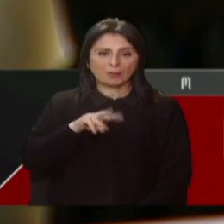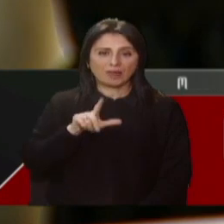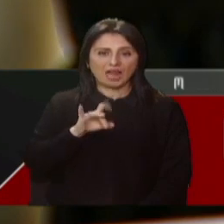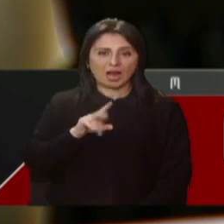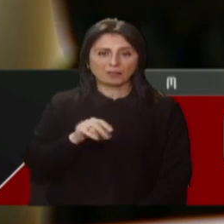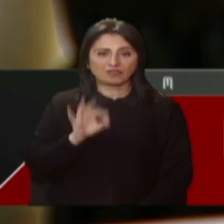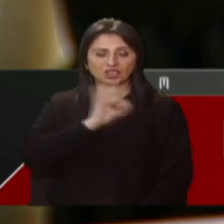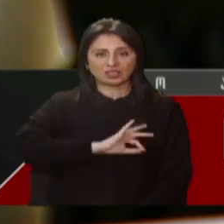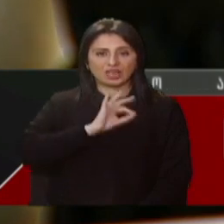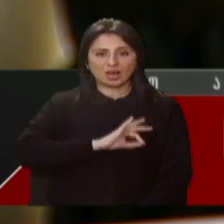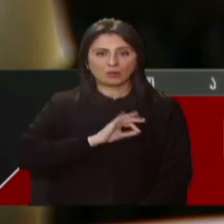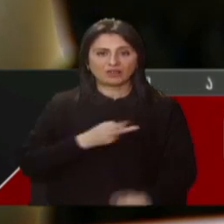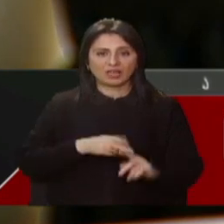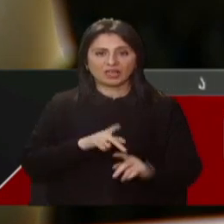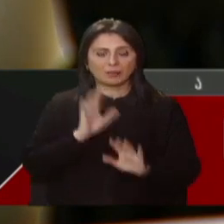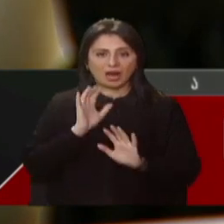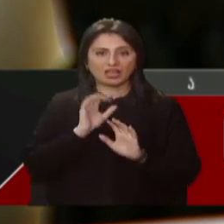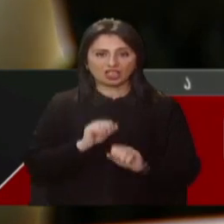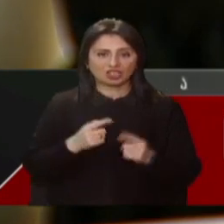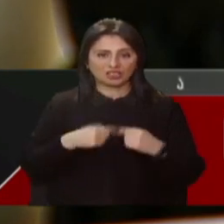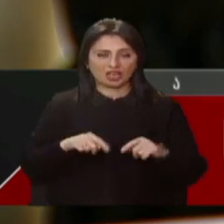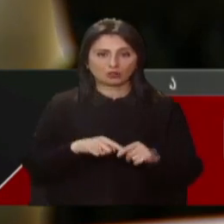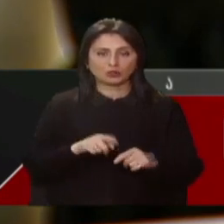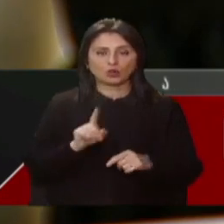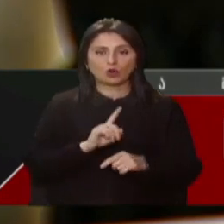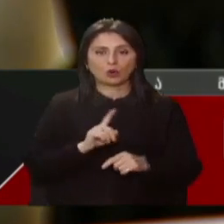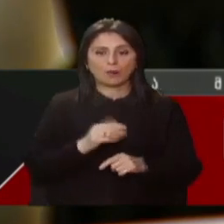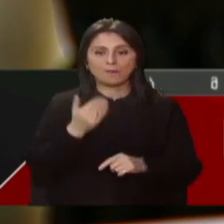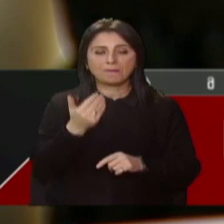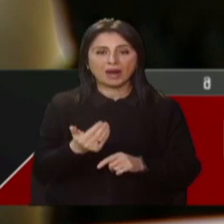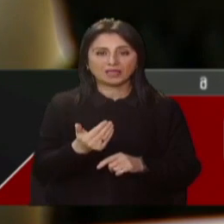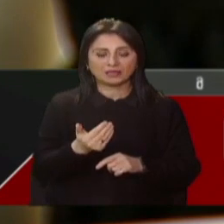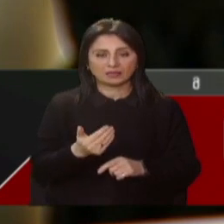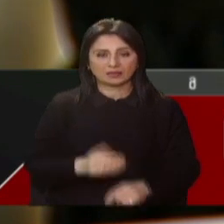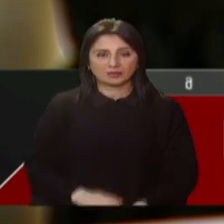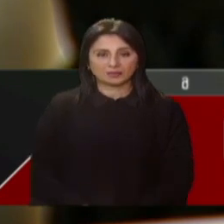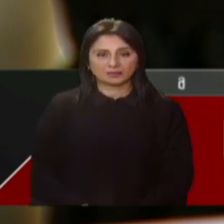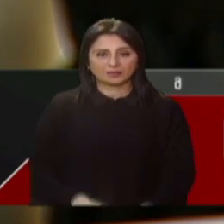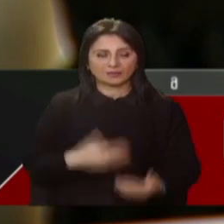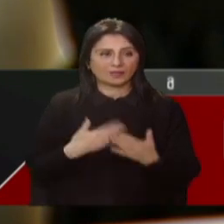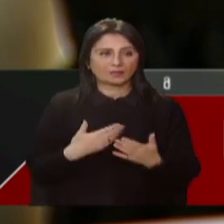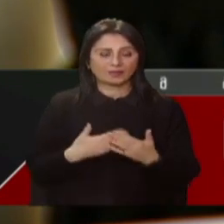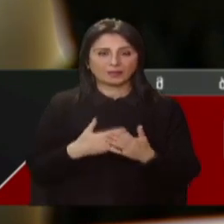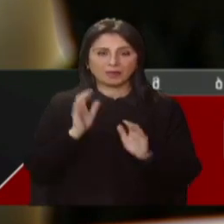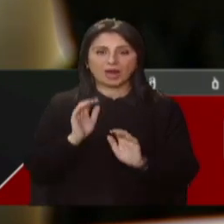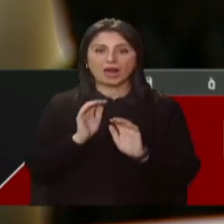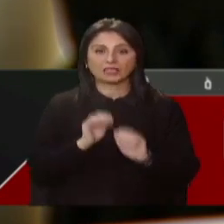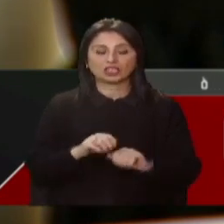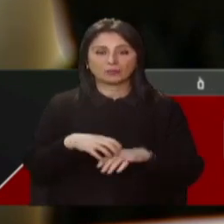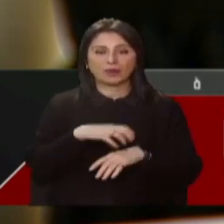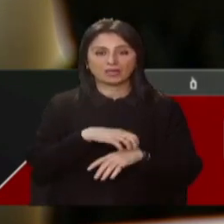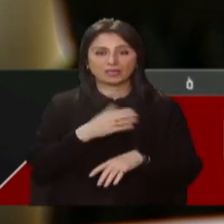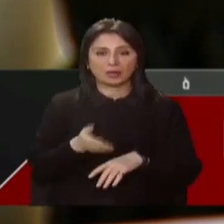მერაბიშვილი სარგებლობდნენ იმ ხარდაჭერით საზოგადოებაში, რომ მათ მიერ ასე თქვა ხარდაჭერილი